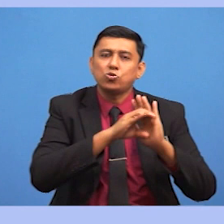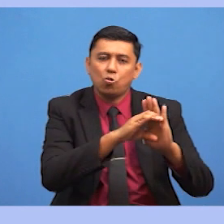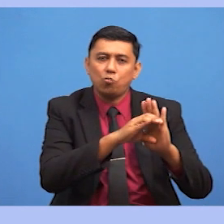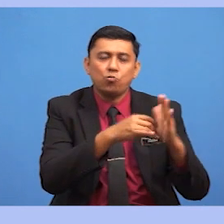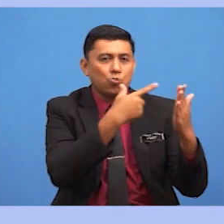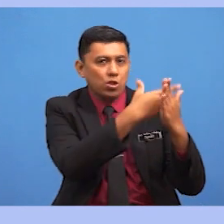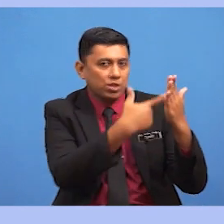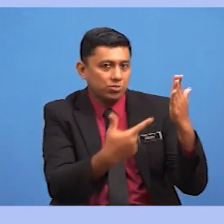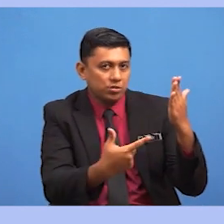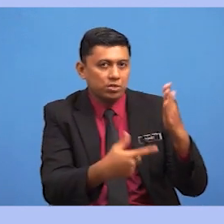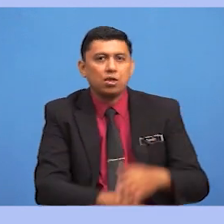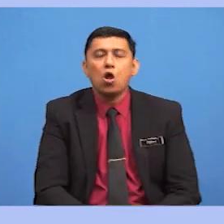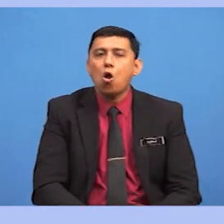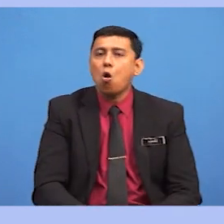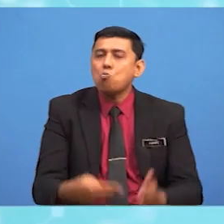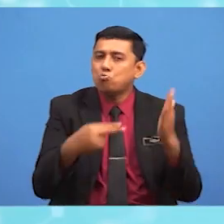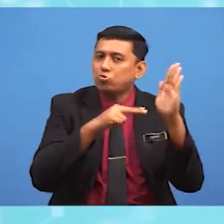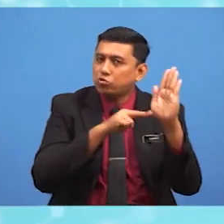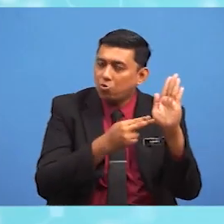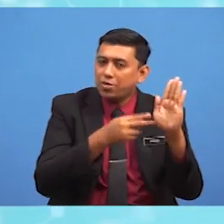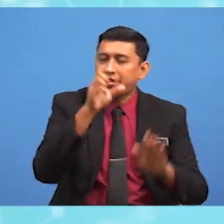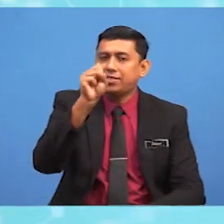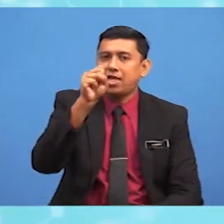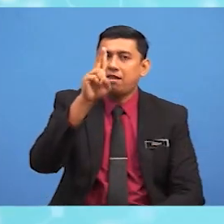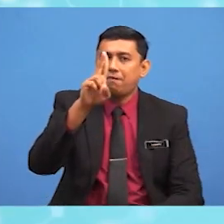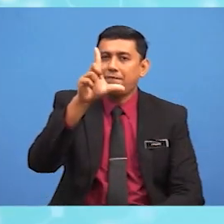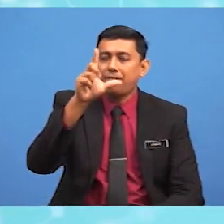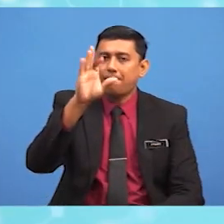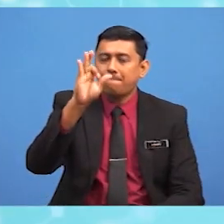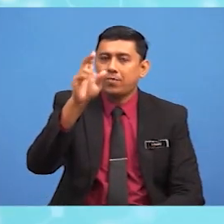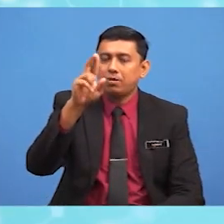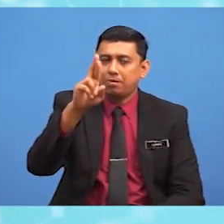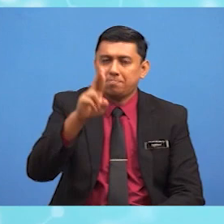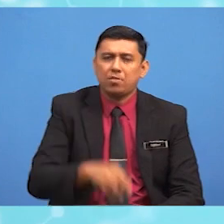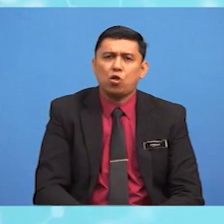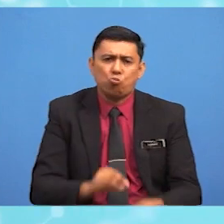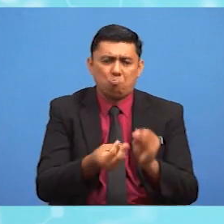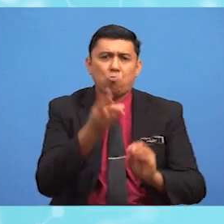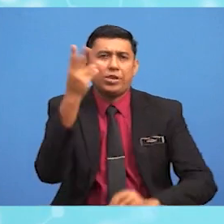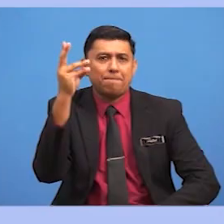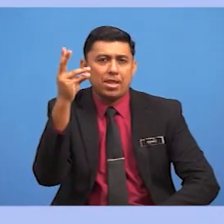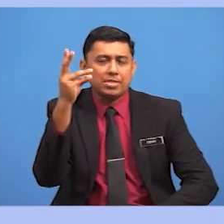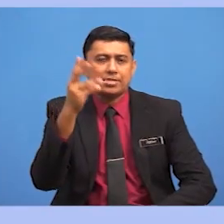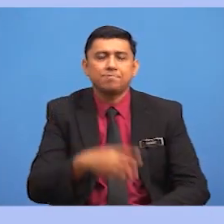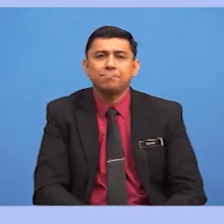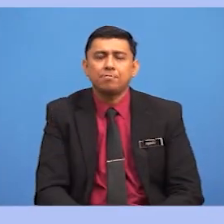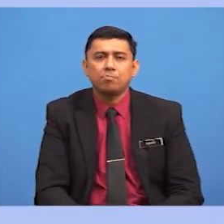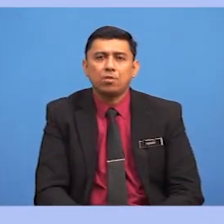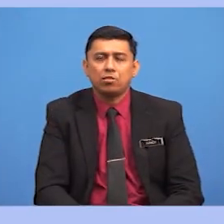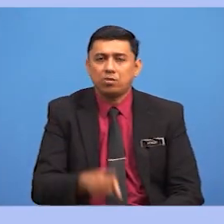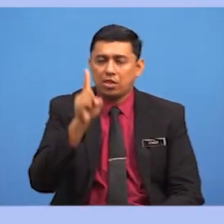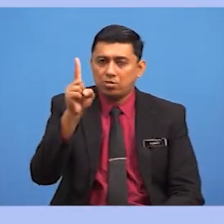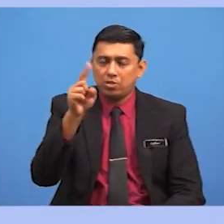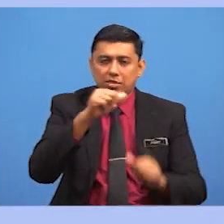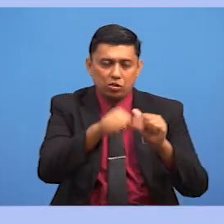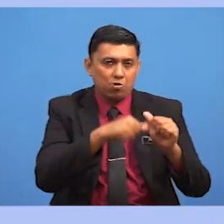contoh lakaran bagi unsur sulfur. Unsur sulfur mempunyai nombor proton 16. Maka,